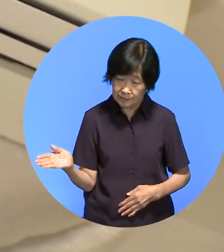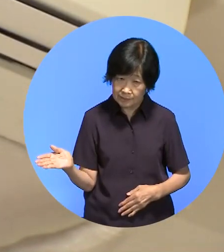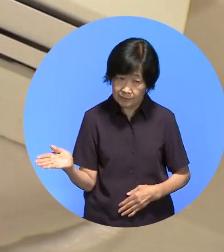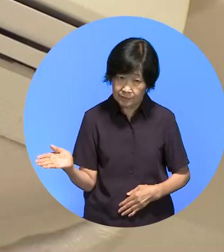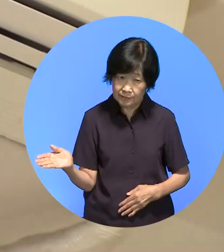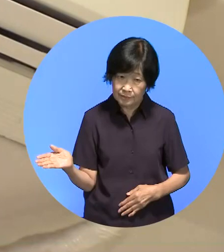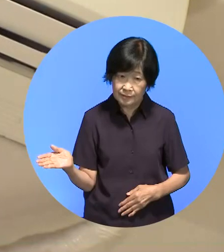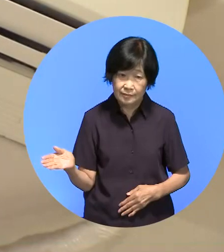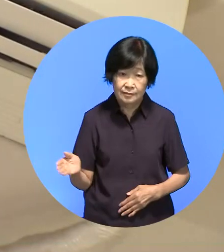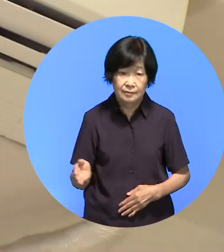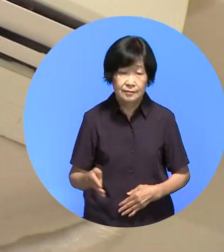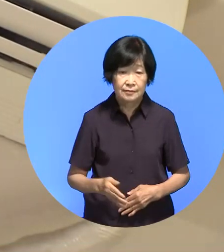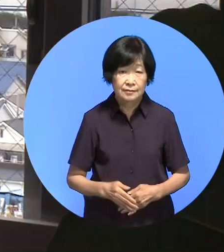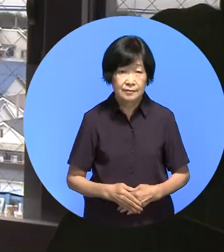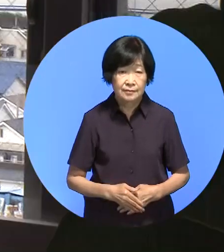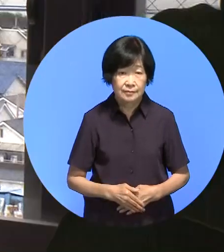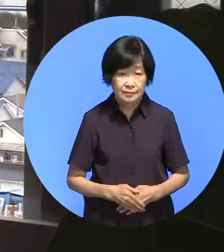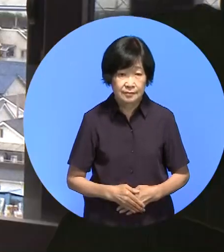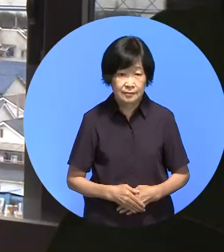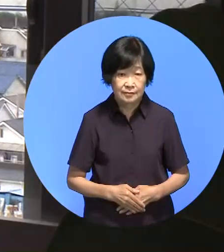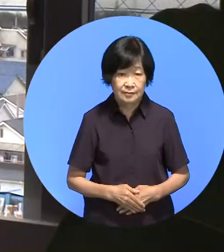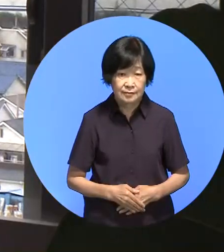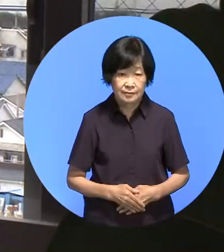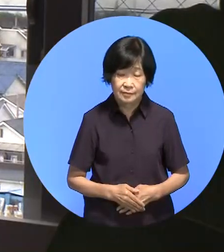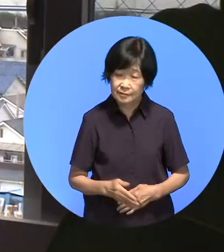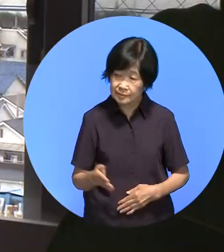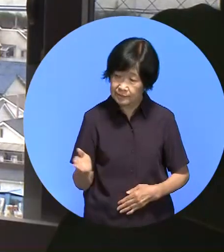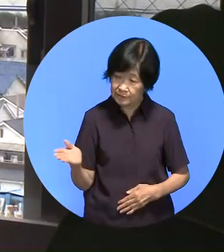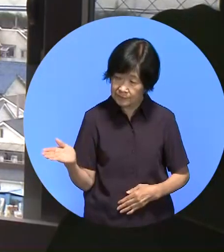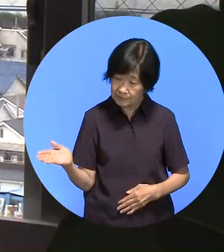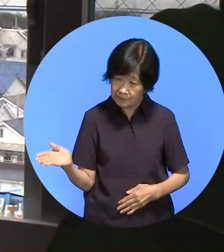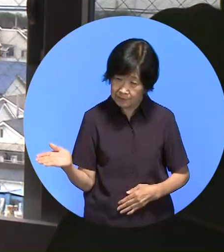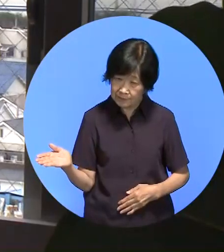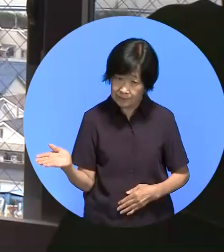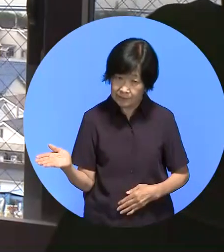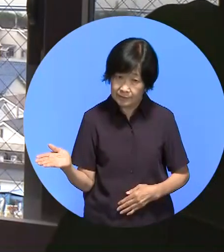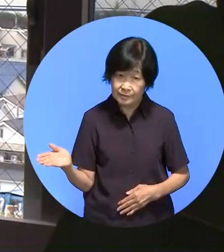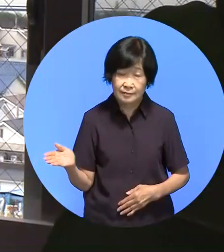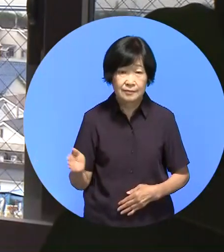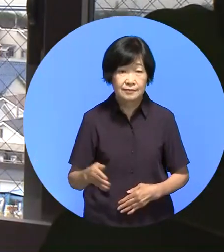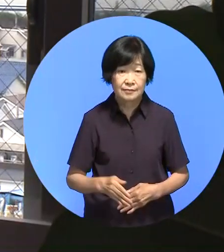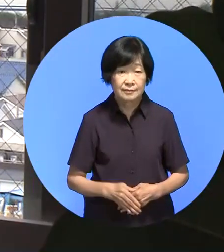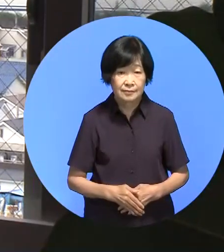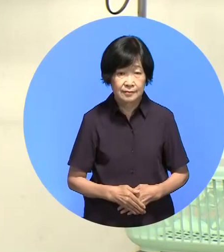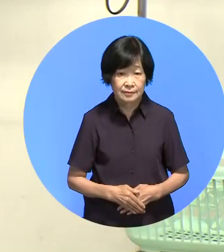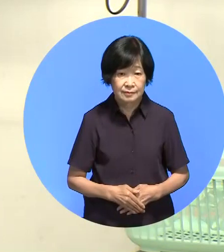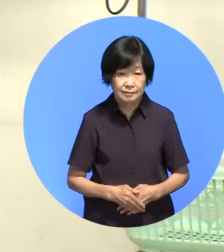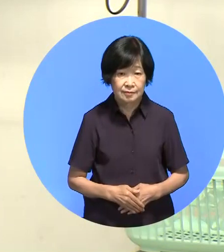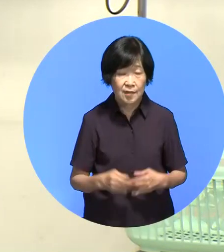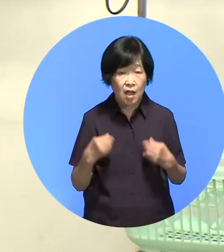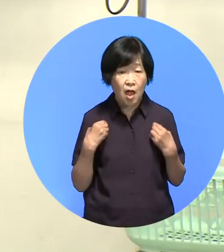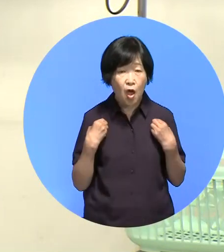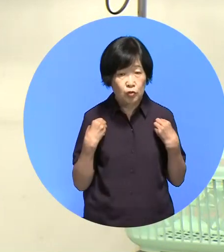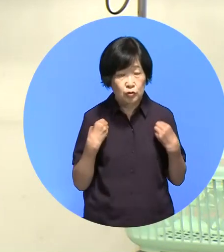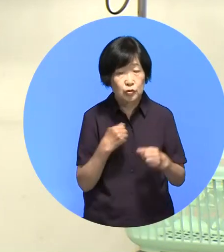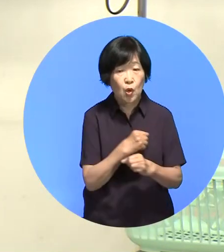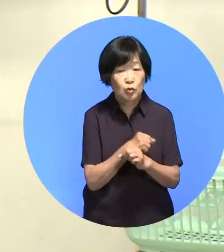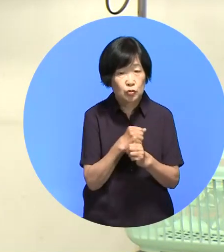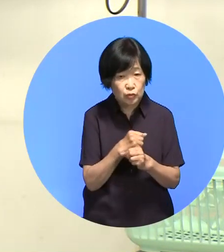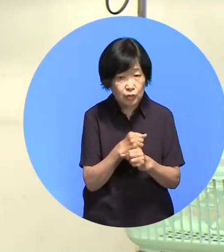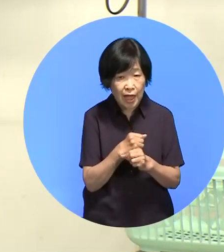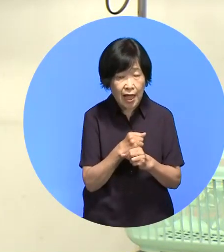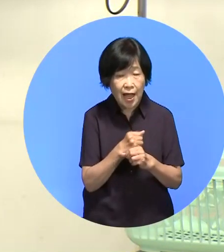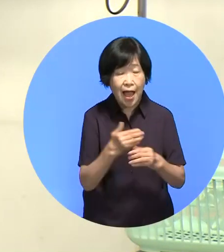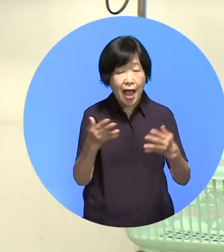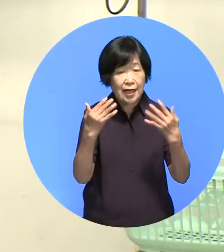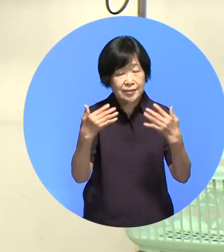、風通しを良くすることなどがあります。で、衣服の工夫としては、風